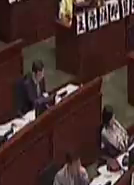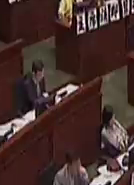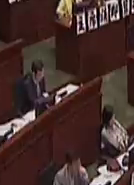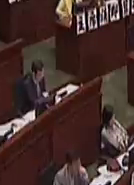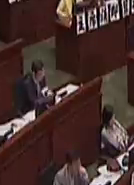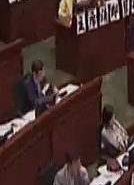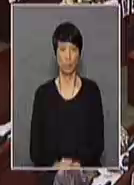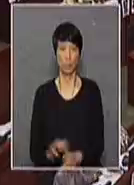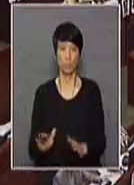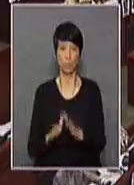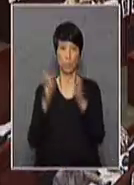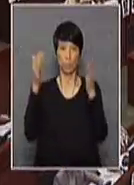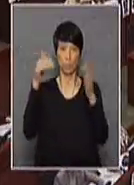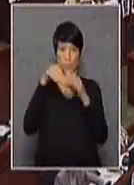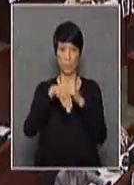開始表決。